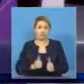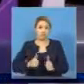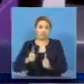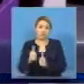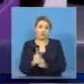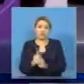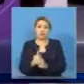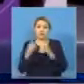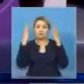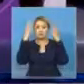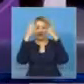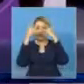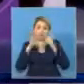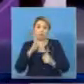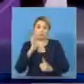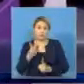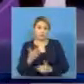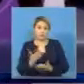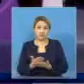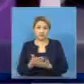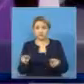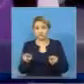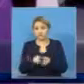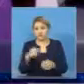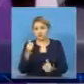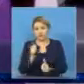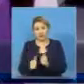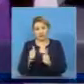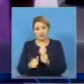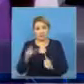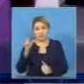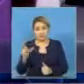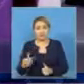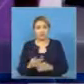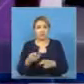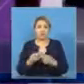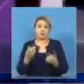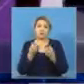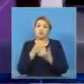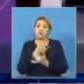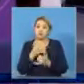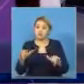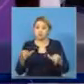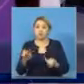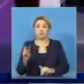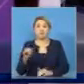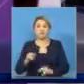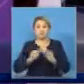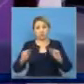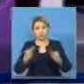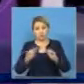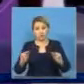ғой. Сол сияқты. Бұның бір ерекшелігі, бұндағы Гүлзат деген мен